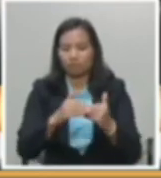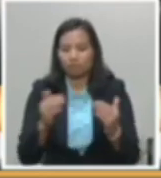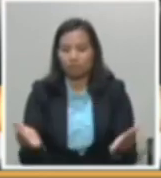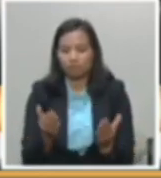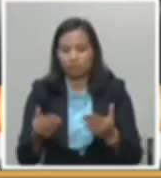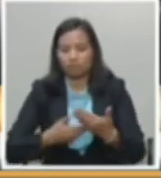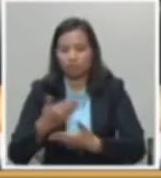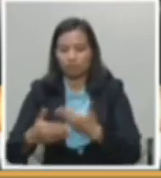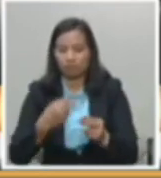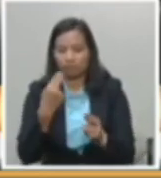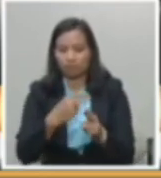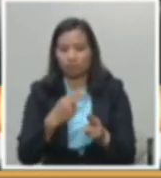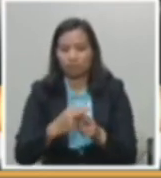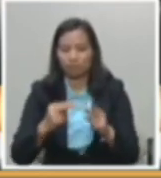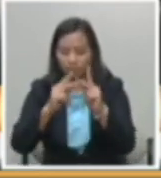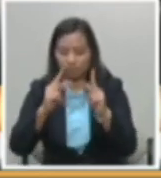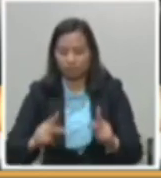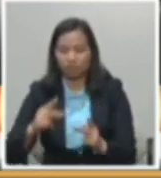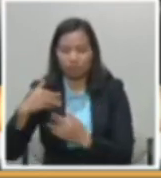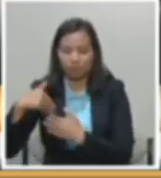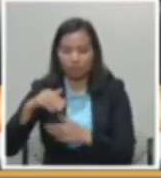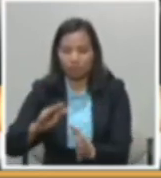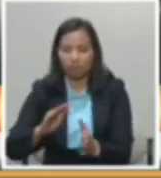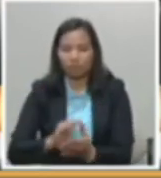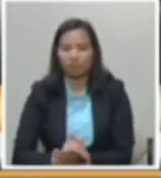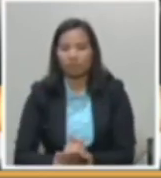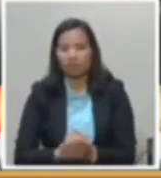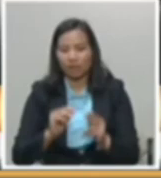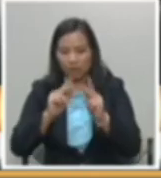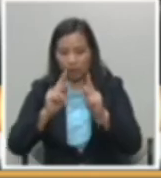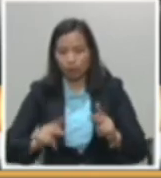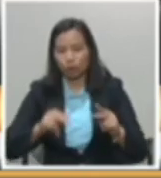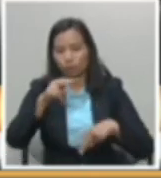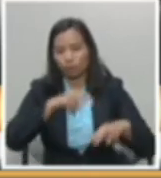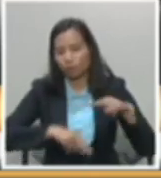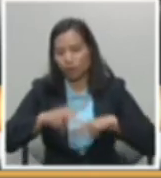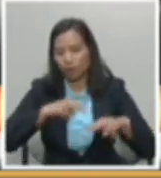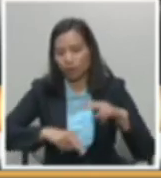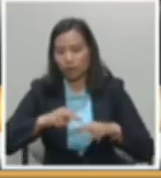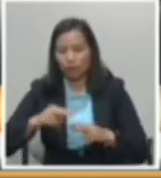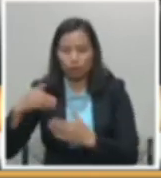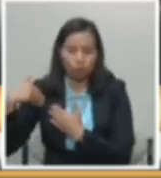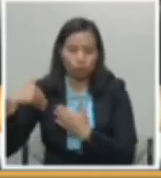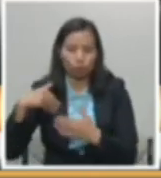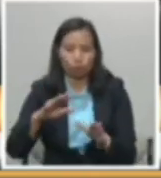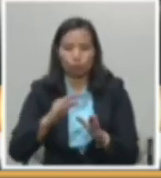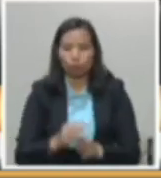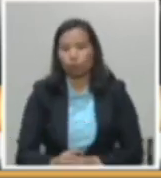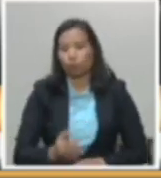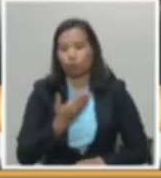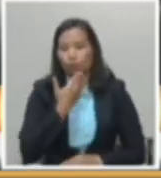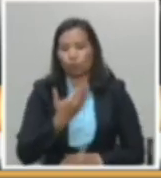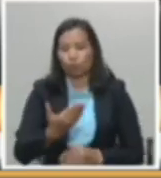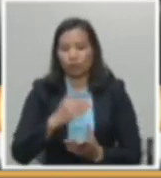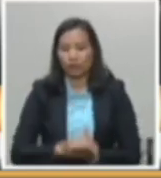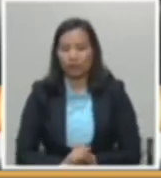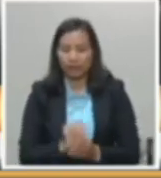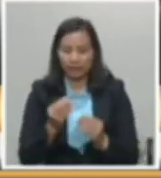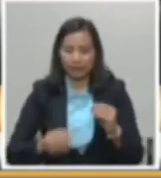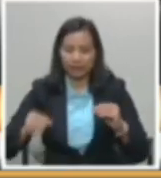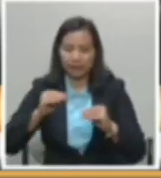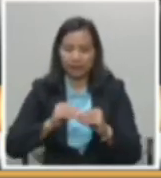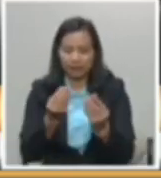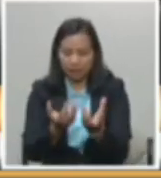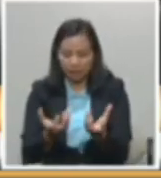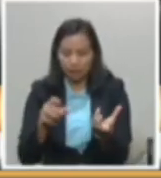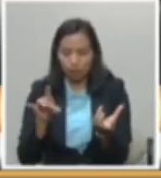ชื่อเดิมคือกรมส่งเสริมการส่งออกค่ะเป็นกรมที่ดูแลด้านการส่งออกสินค้าโดยตรงดูแลด้านการเพิ่มมูลค่าสินค้